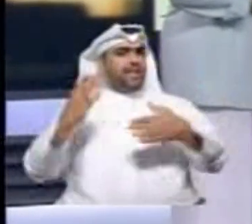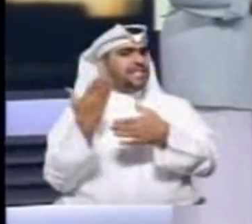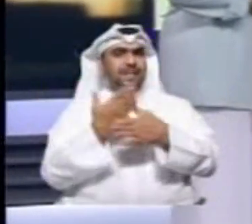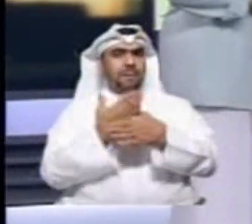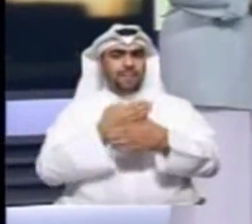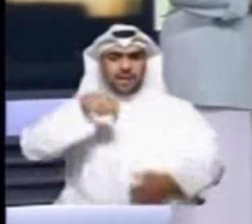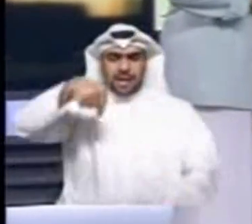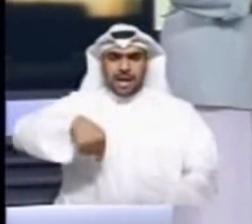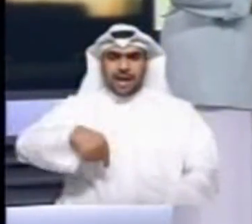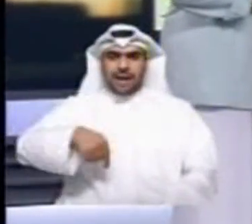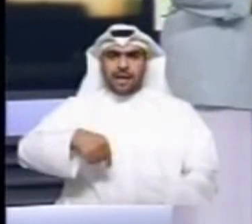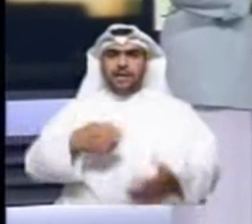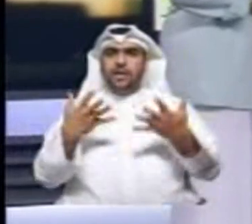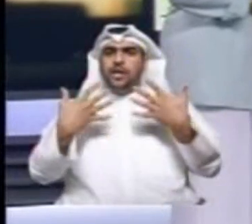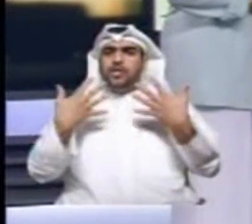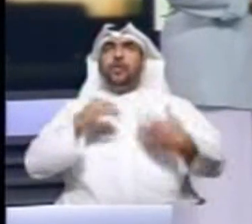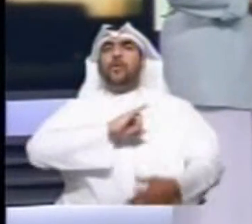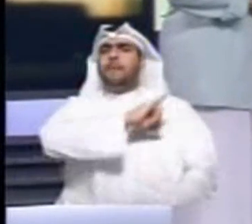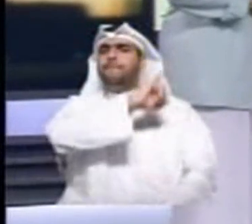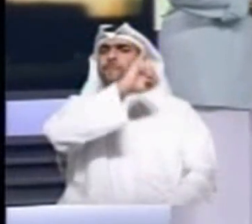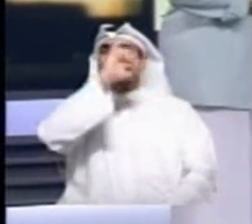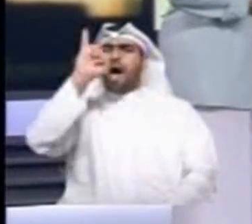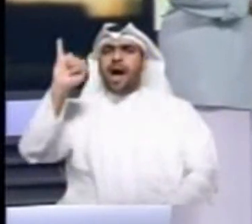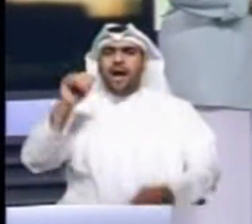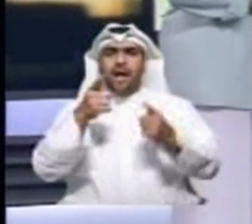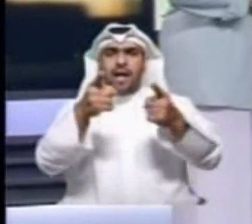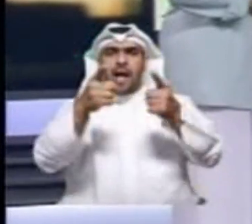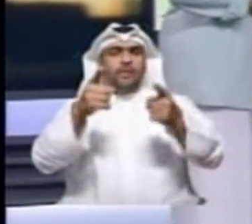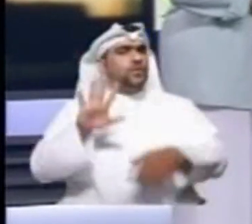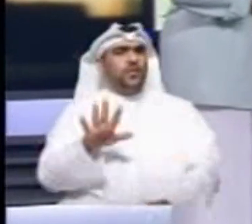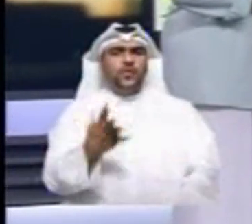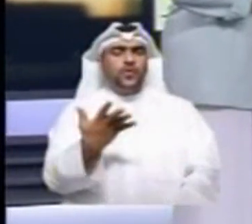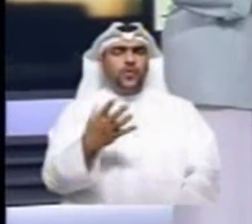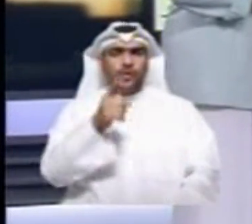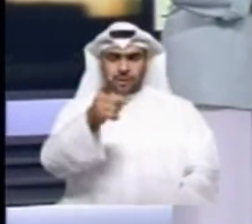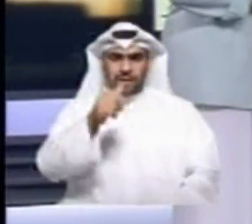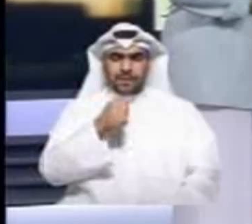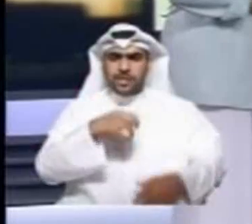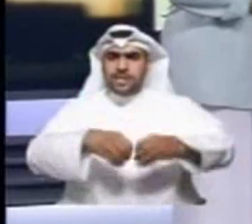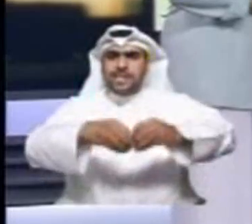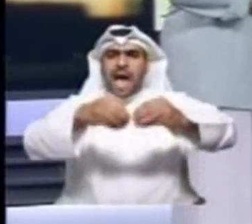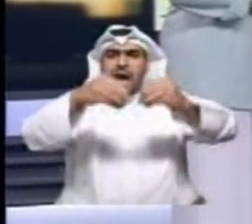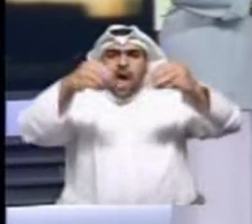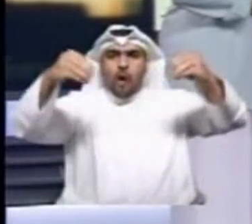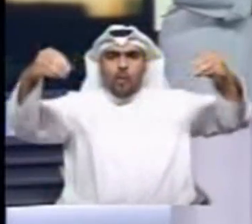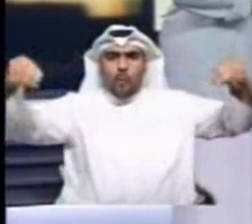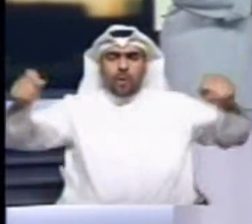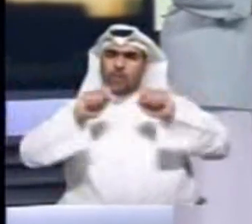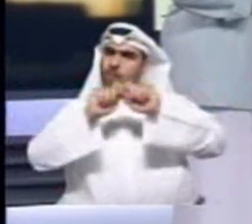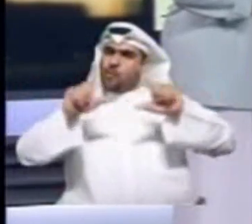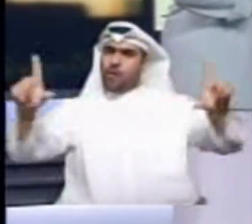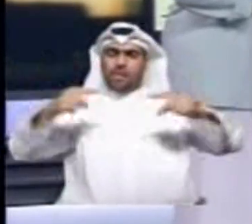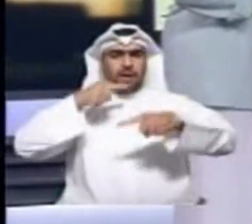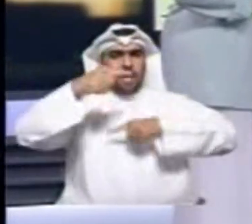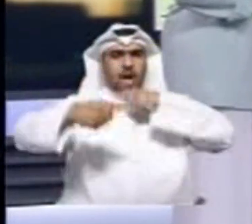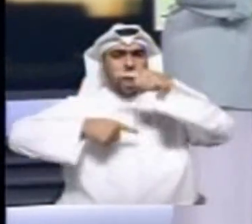مع وجود الهواء الجنوبي الشرقي. نعم. ما فك منه يعني هذا، فان شاء الله راح يكون حوالين المعدل بالنسبه